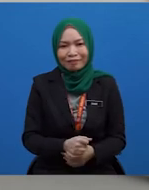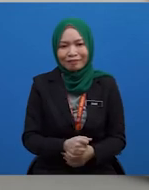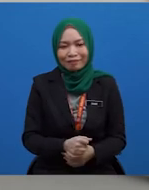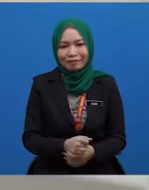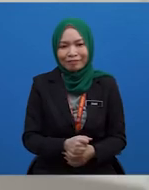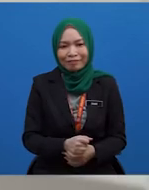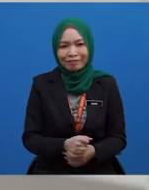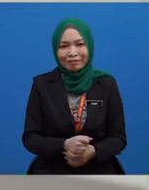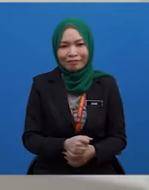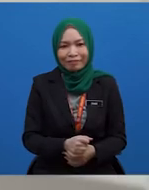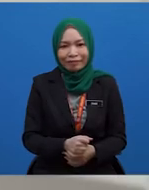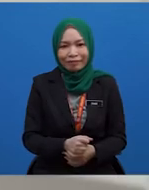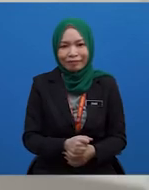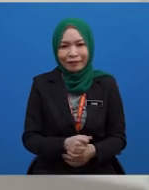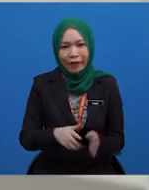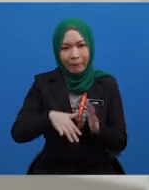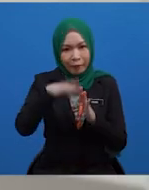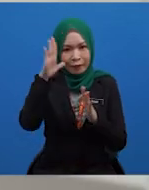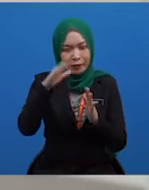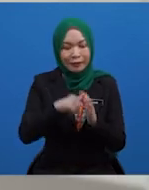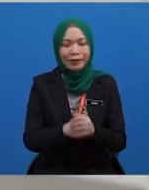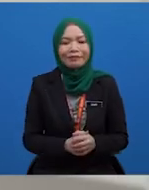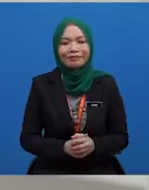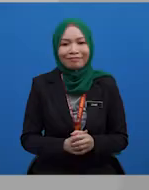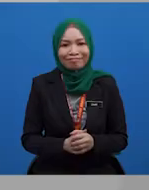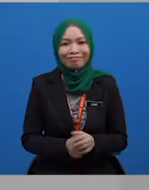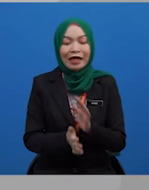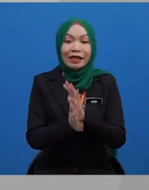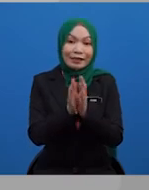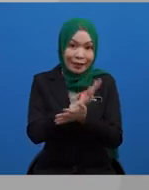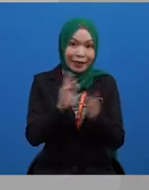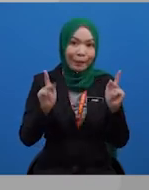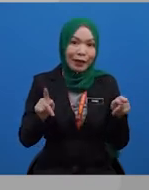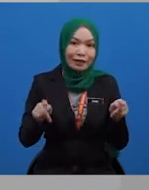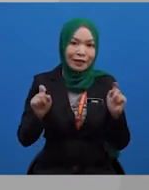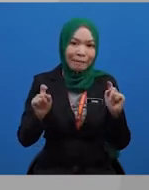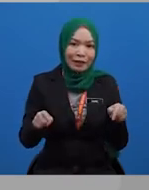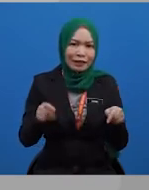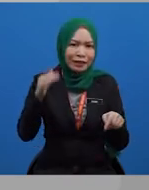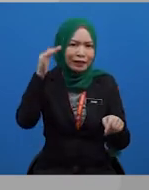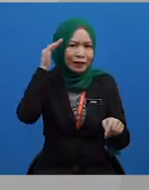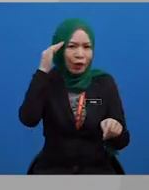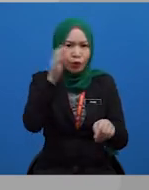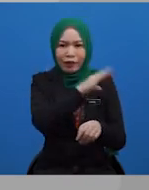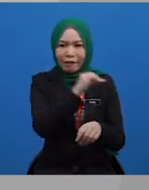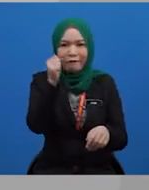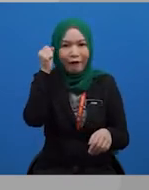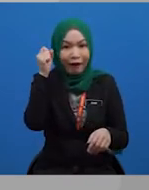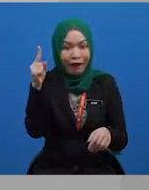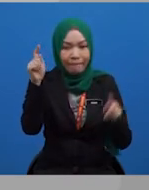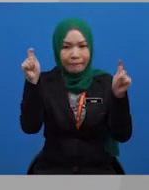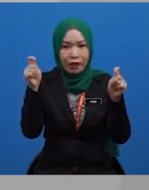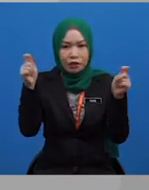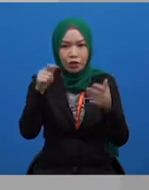digunakan oleh pemasar, iaitu pertama, strategi pemasaran tidak dibezakan. Ini